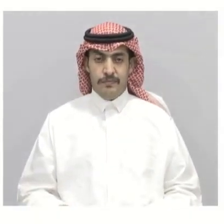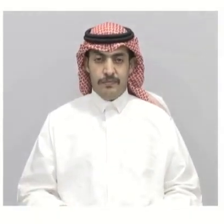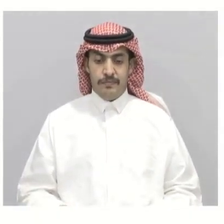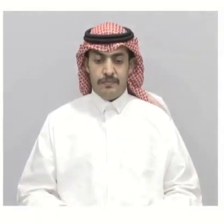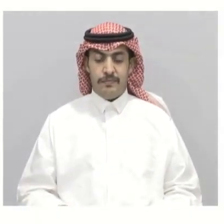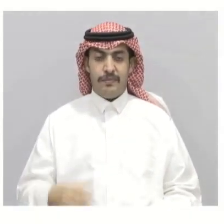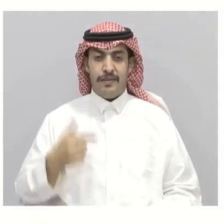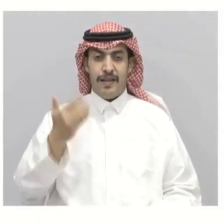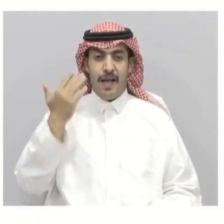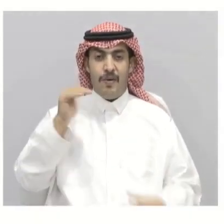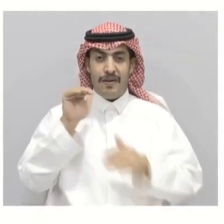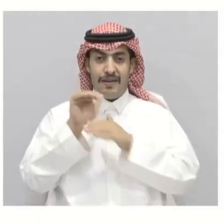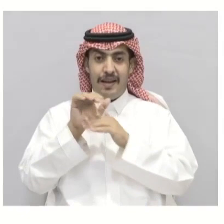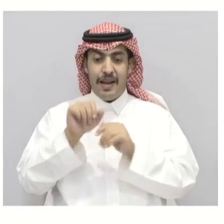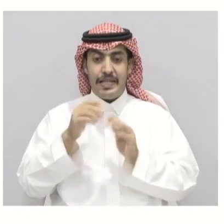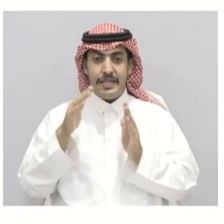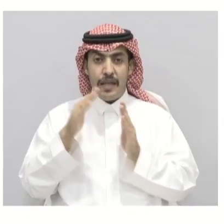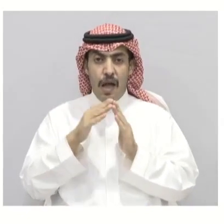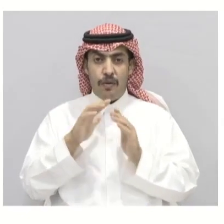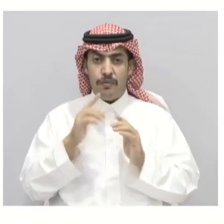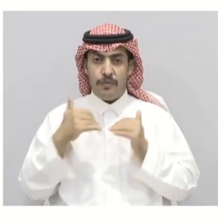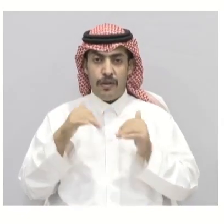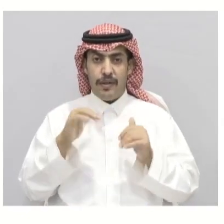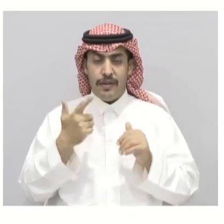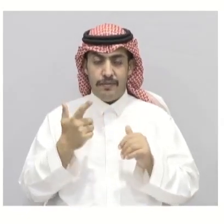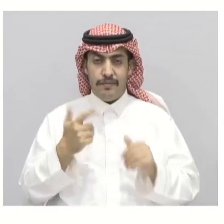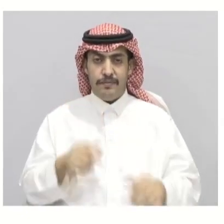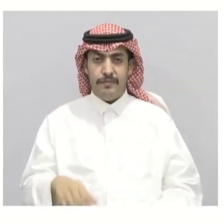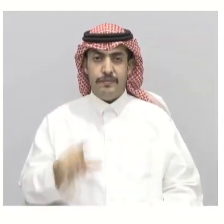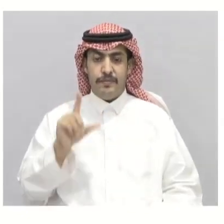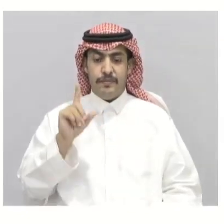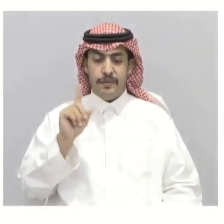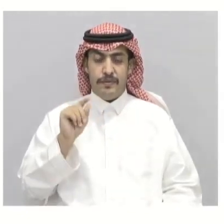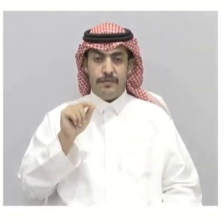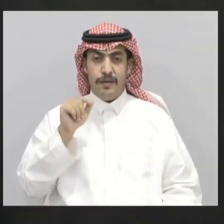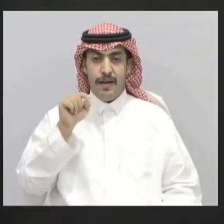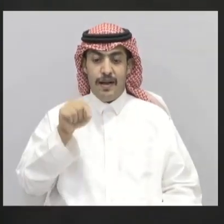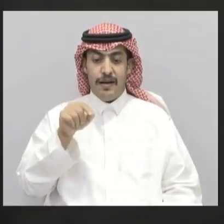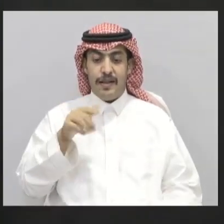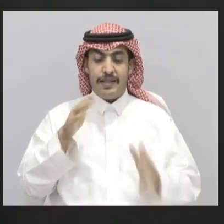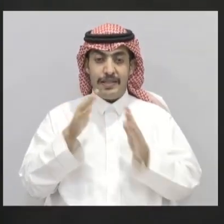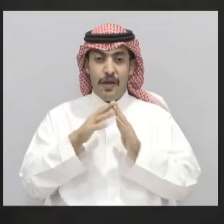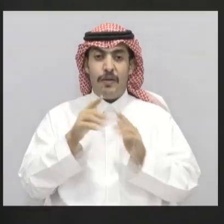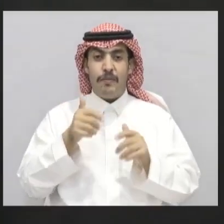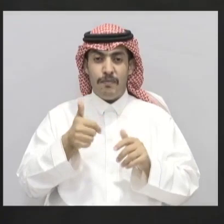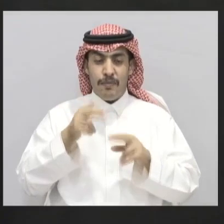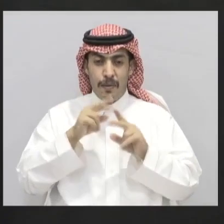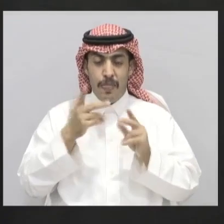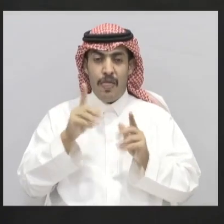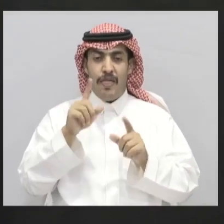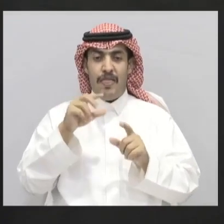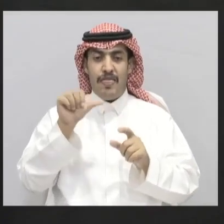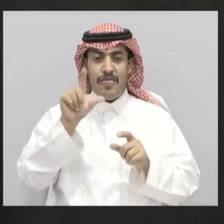ماذا قلنا سابقا عن الزاويه احسنتم انها تتكون من